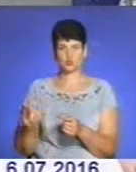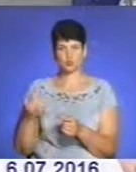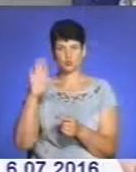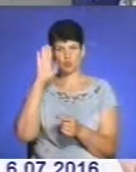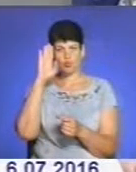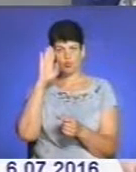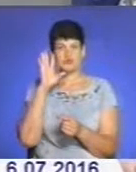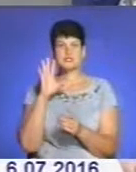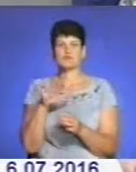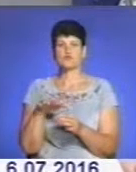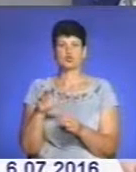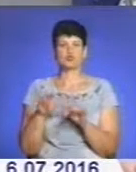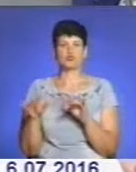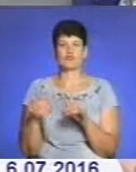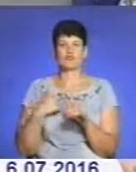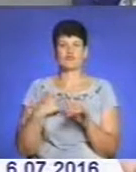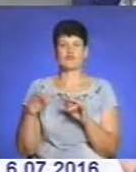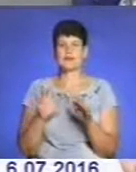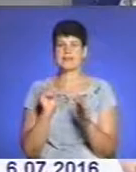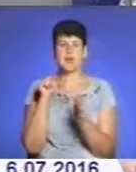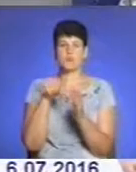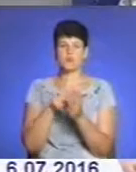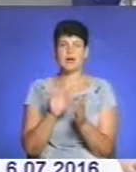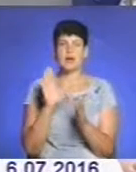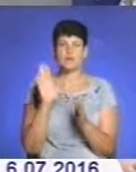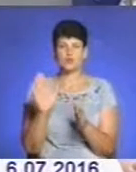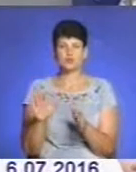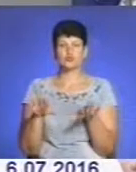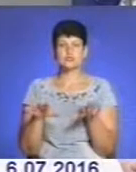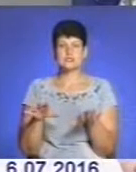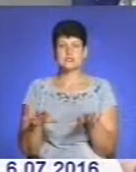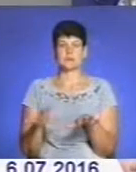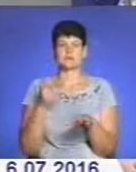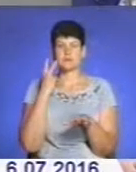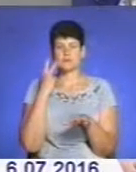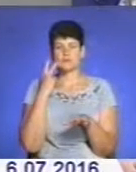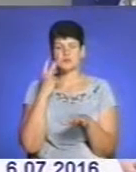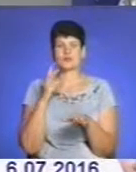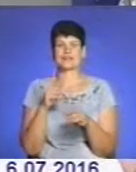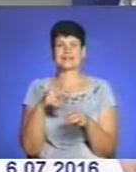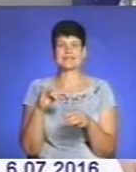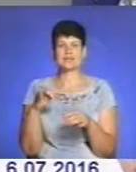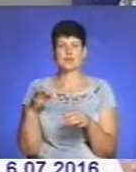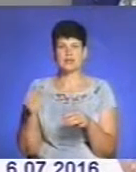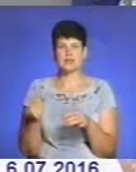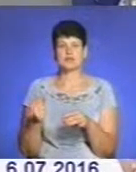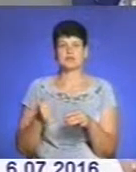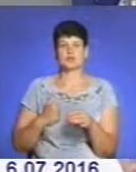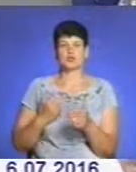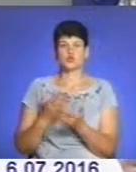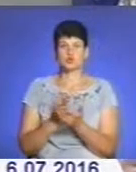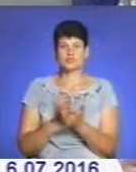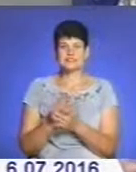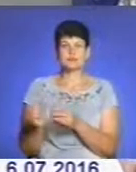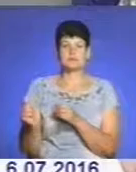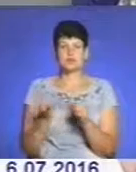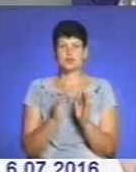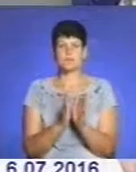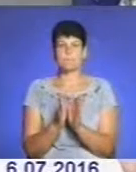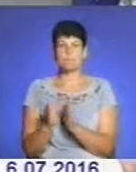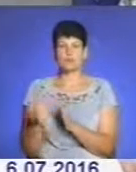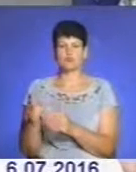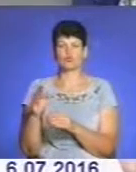не попадають, і вони будуть знаходитись в пунктах постійної дислокації для організації внутрішньої служби, несення вартової служби, забезпечення порядку в